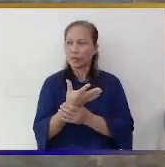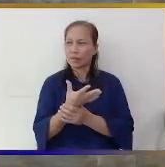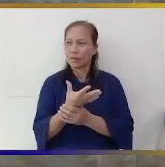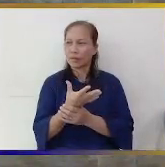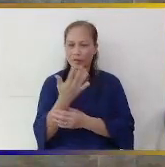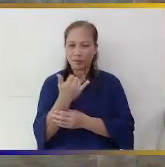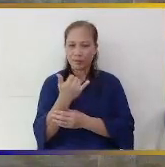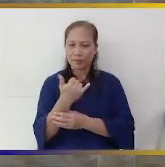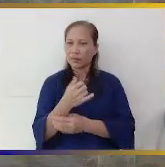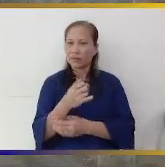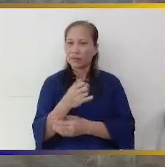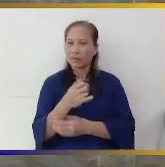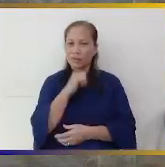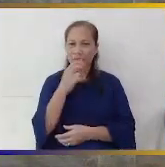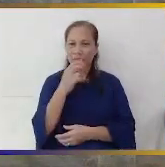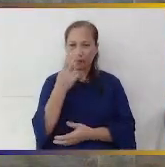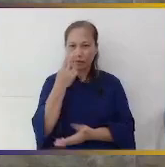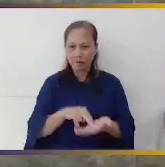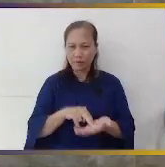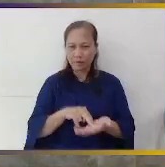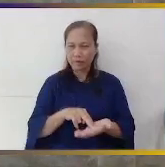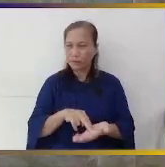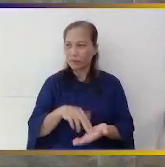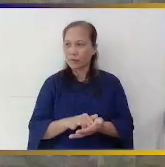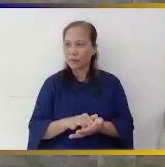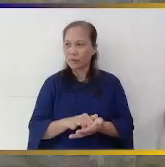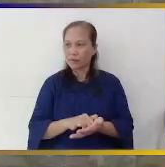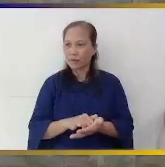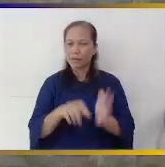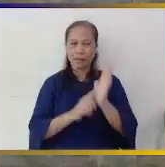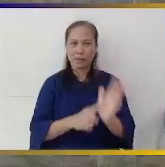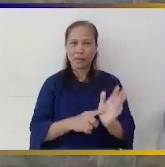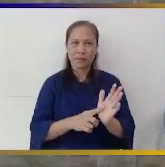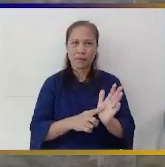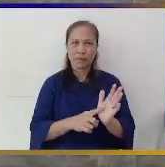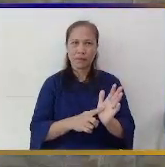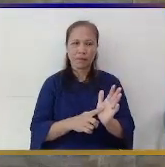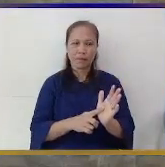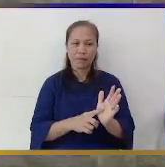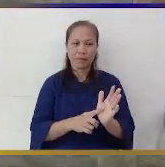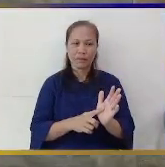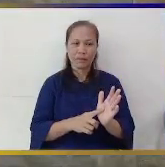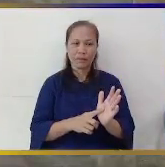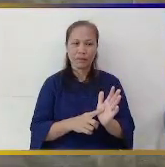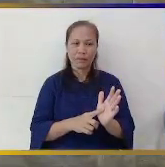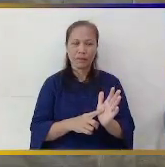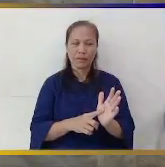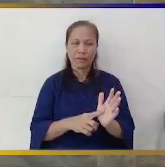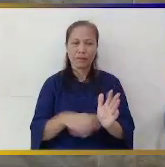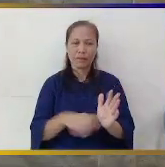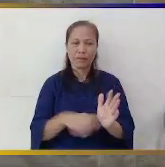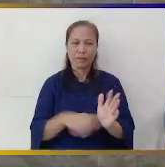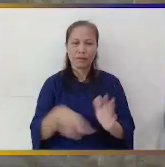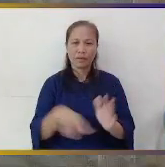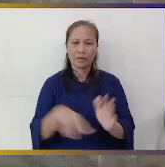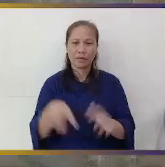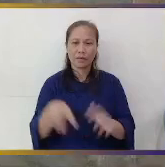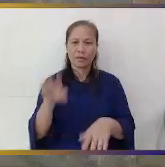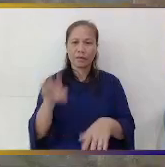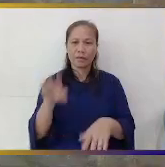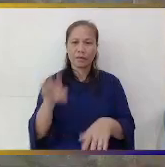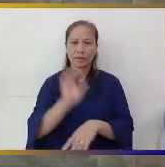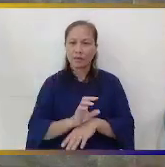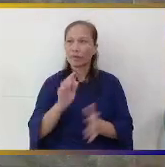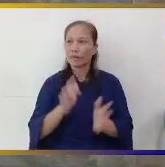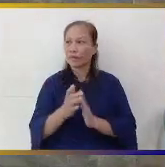nila napapansin kung papaano na nila pinapakilala yong simbahan ng Panginoong jesukristo na mismong sila ginagamit